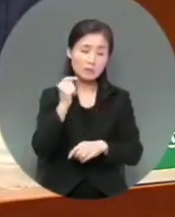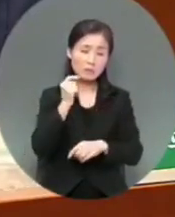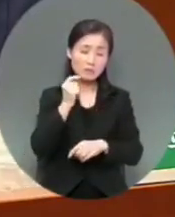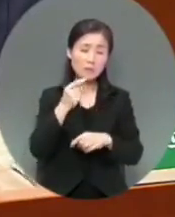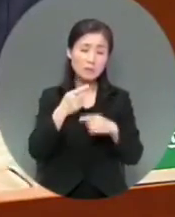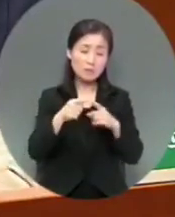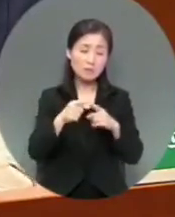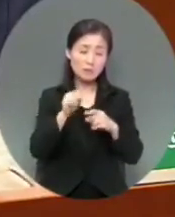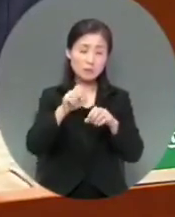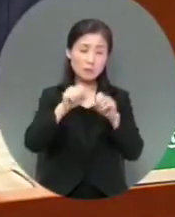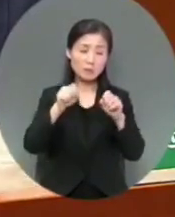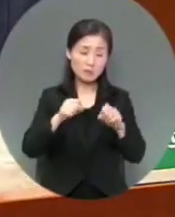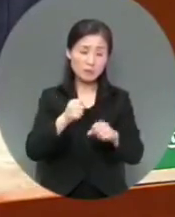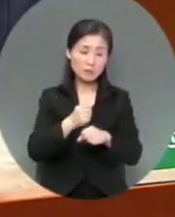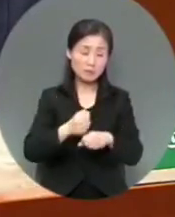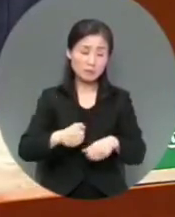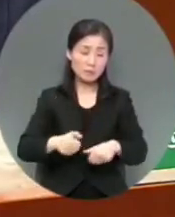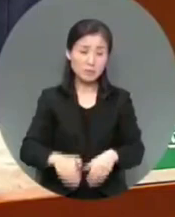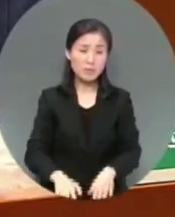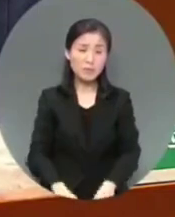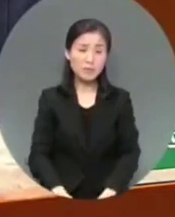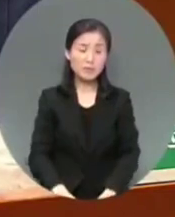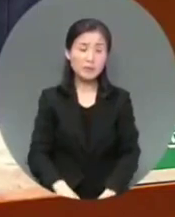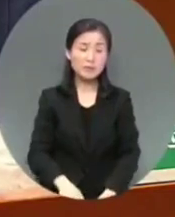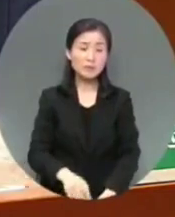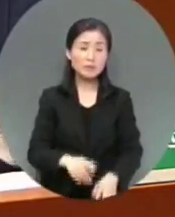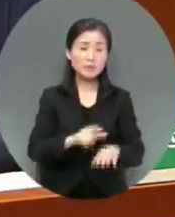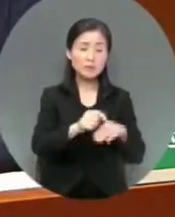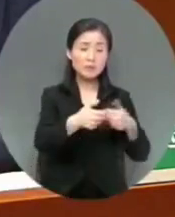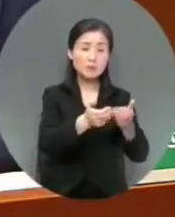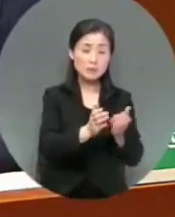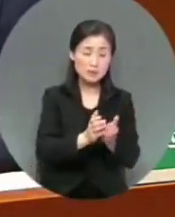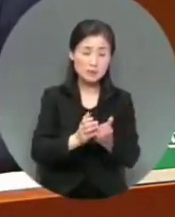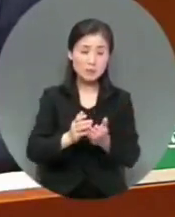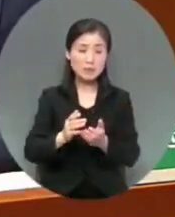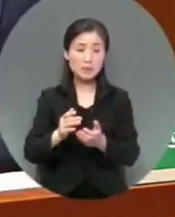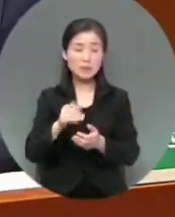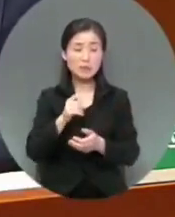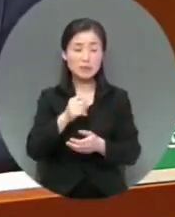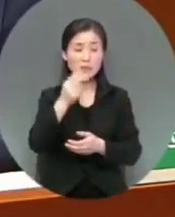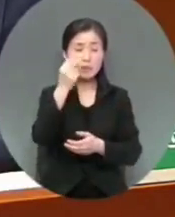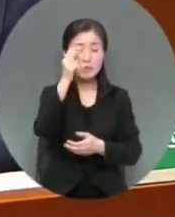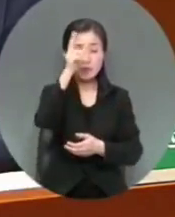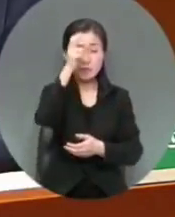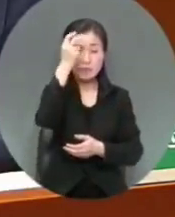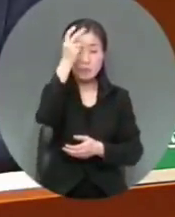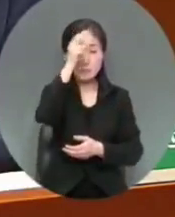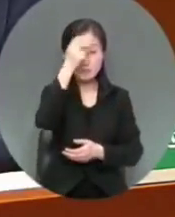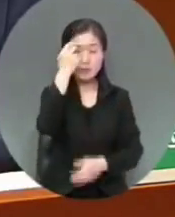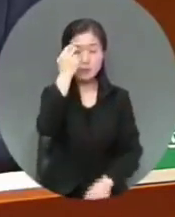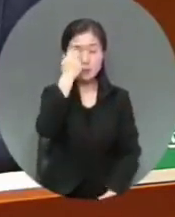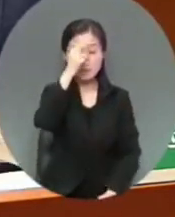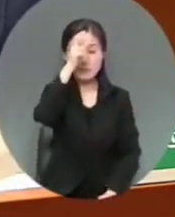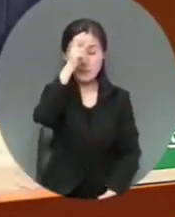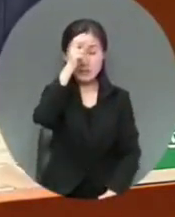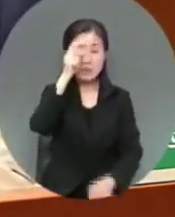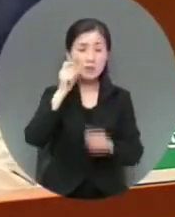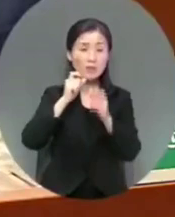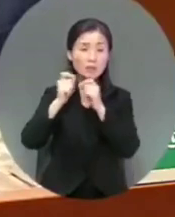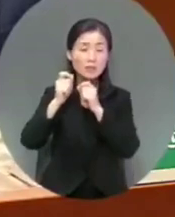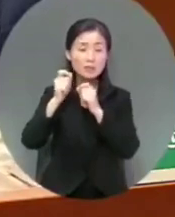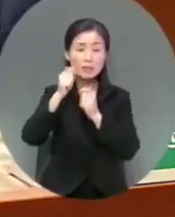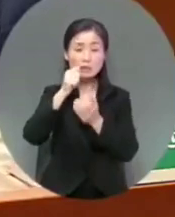노력하겠습니다. 정부하고 검찰, 경찰 이 사람이 사기 혐의로 들어갔다가 돈을 갚으면서 그게